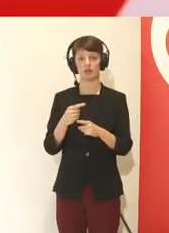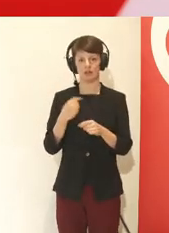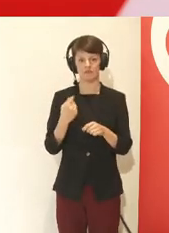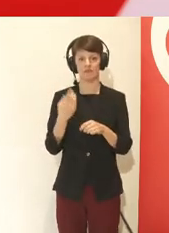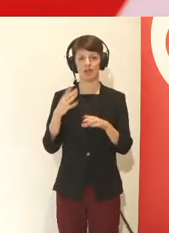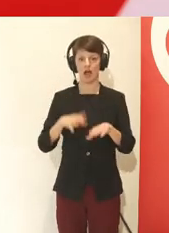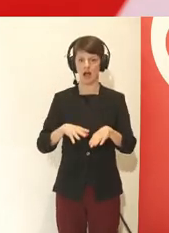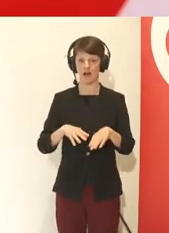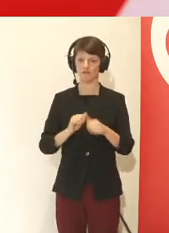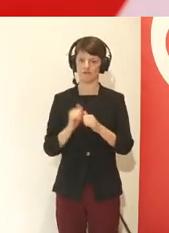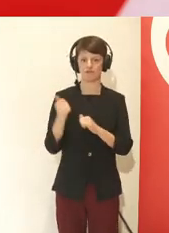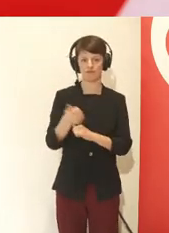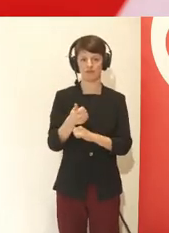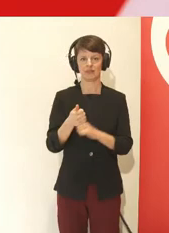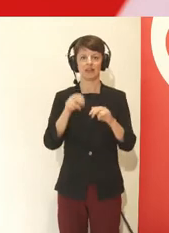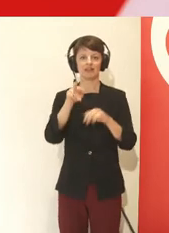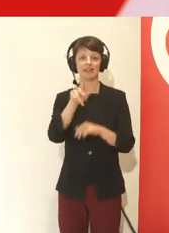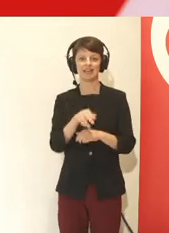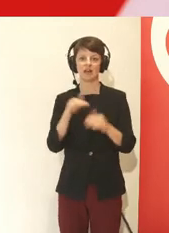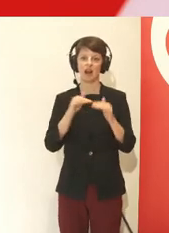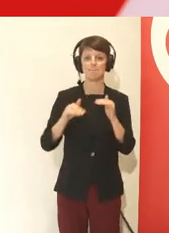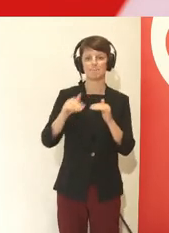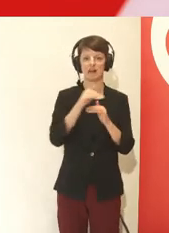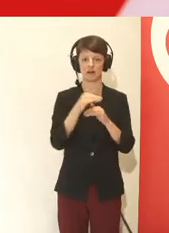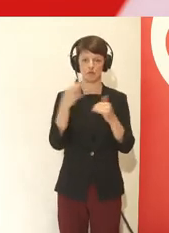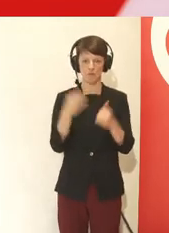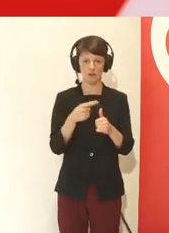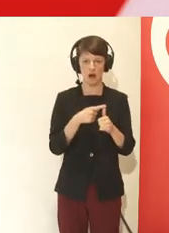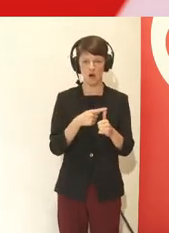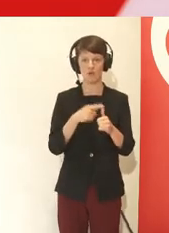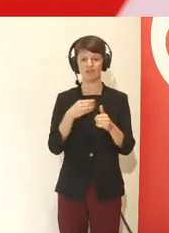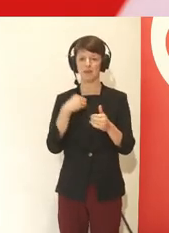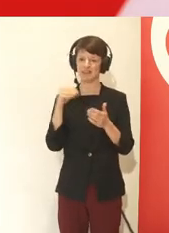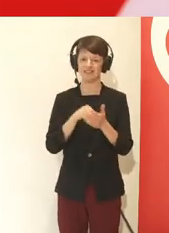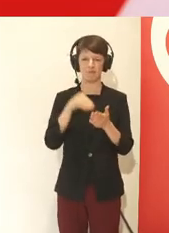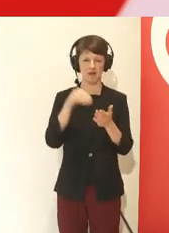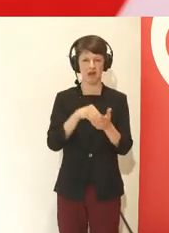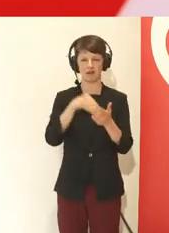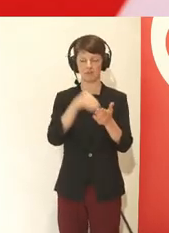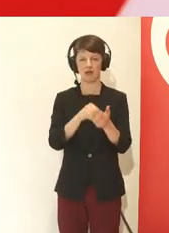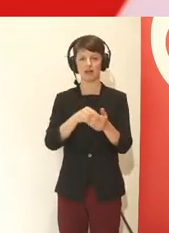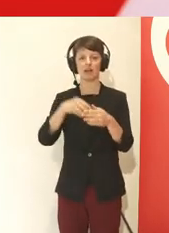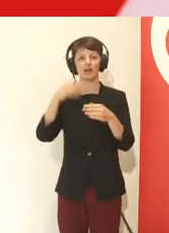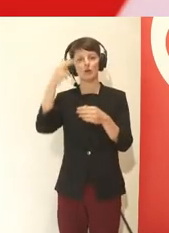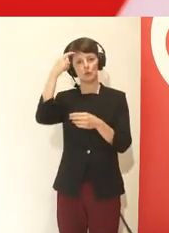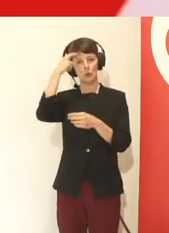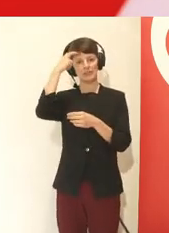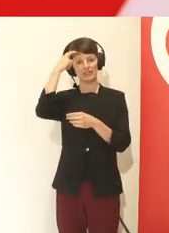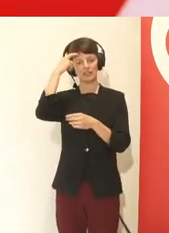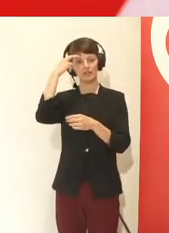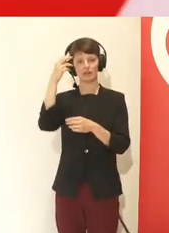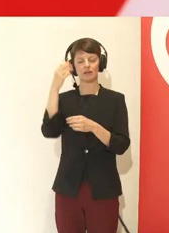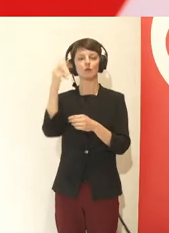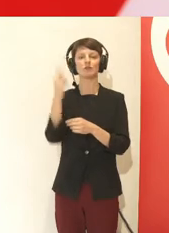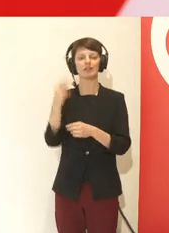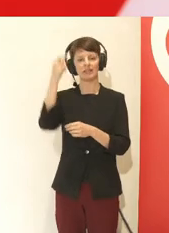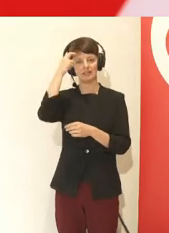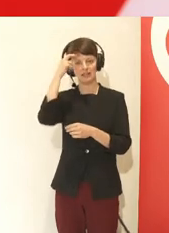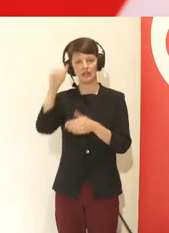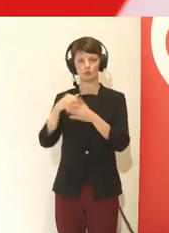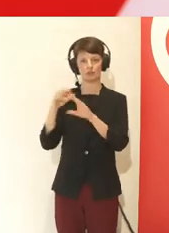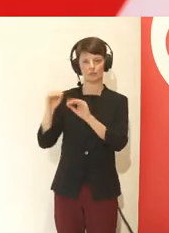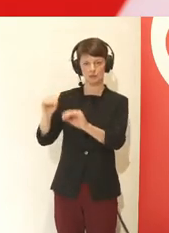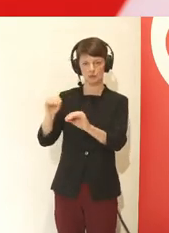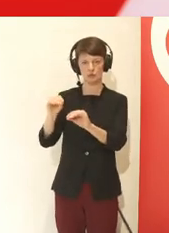vorne an sind wenn es um digitale plattformen geht dass wir vorne mit dabei sind wenn es um künstliche intelligenz und ihre nutzung geht dass wir